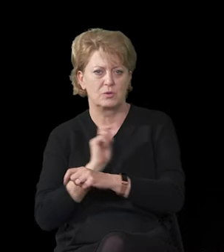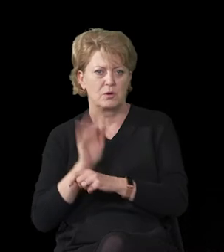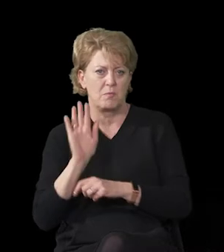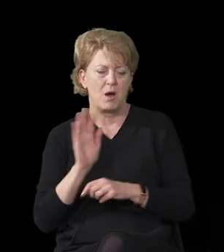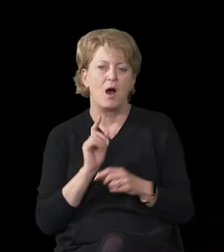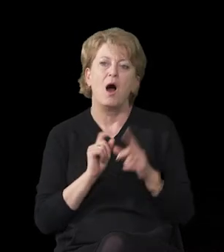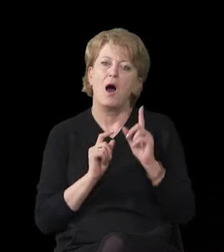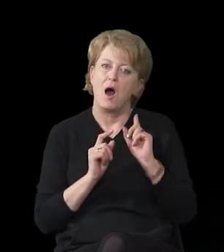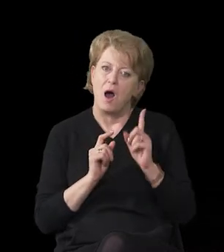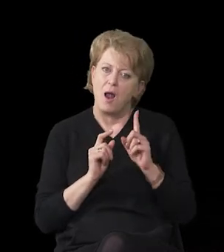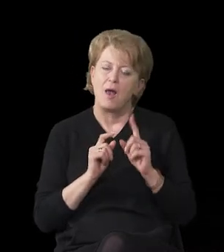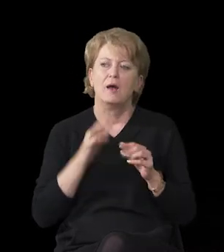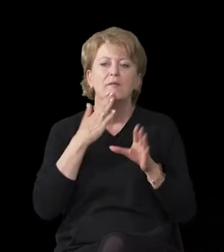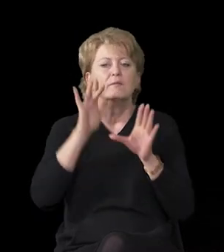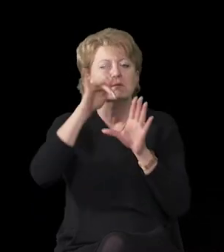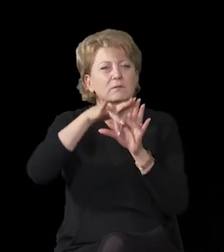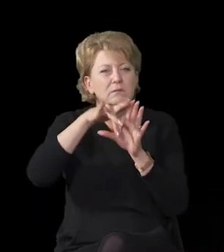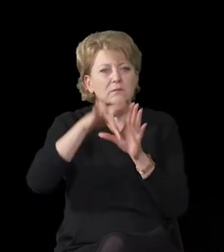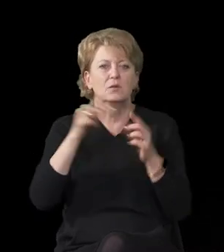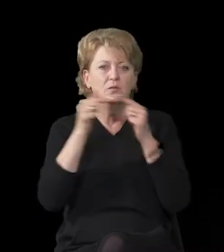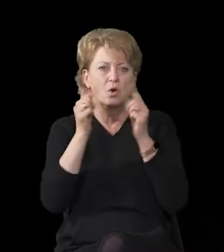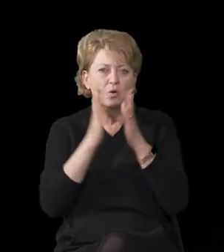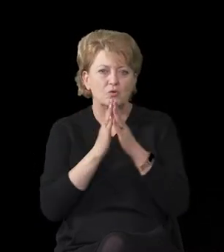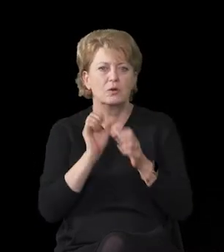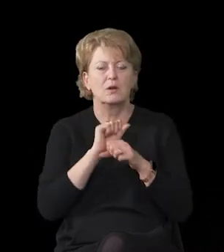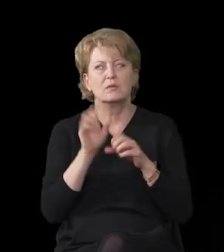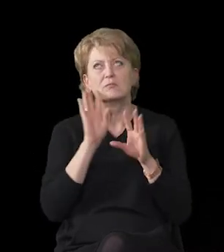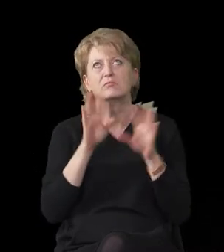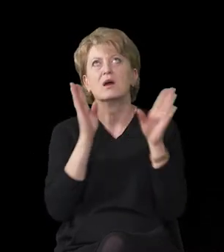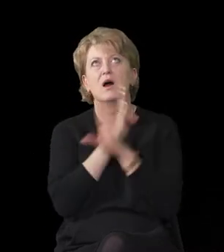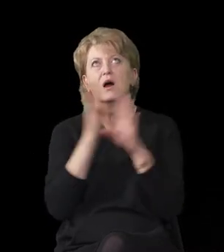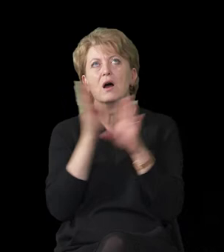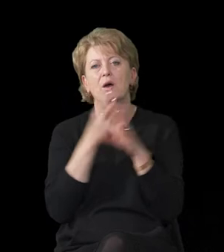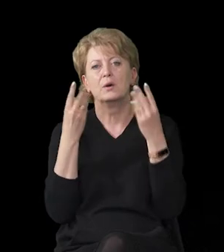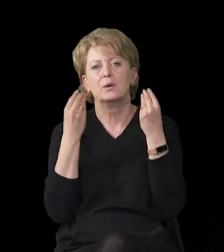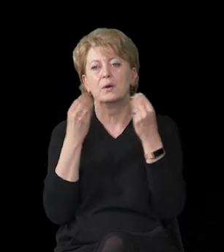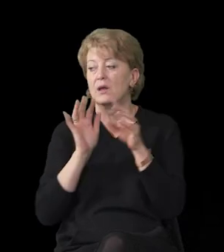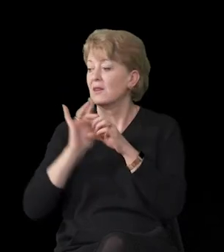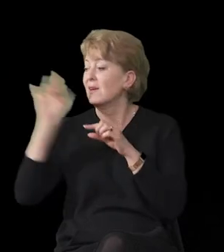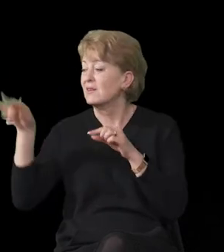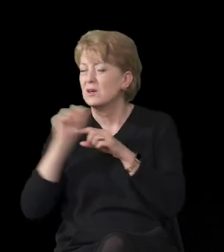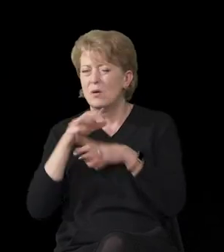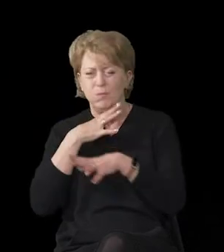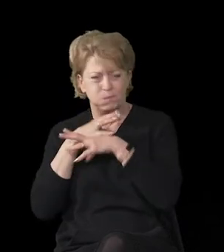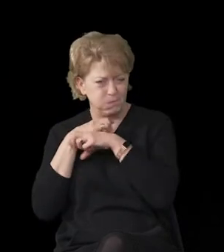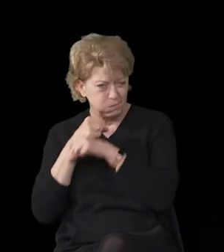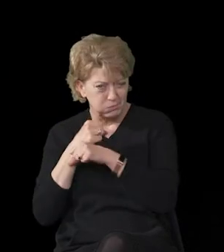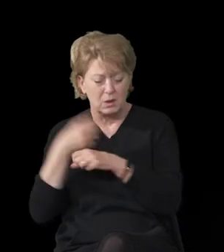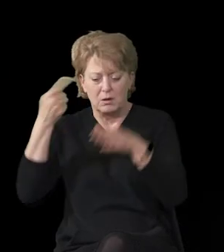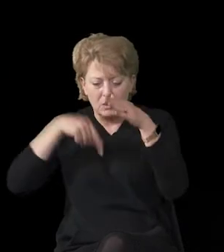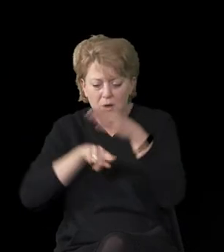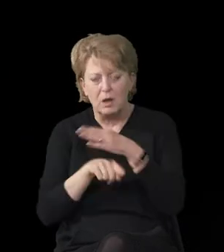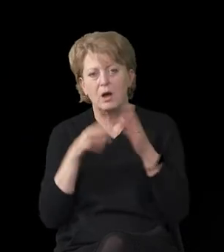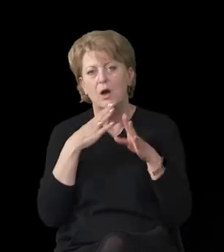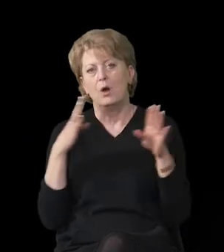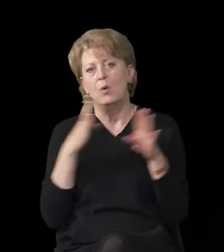kościołach fantastyczna atmosfera. Kiedy na zewnątrz jest upał, w środku jest chłodno. I naprawdę myślę, że każdy znajdzie tam chwilę